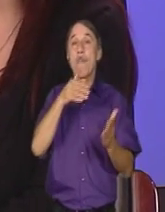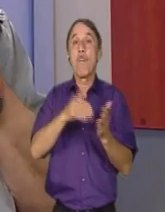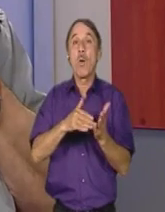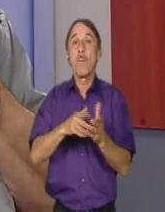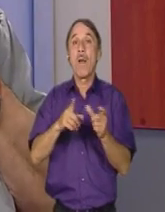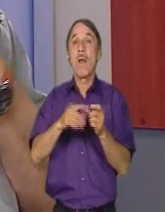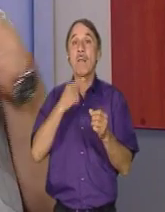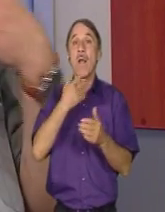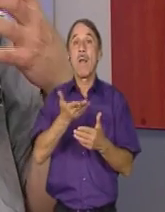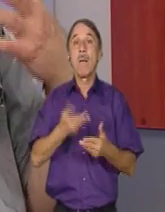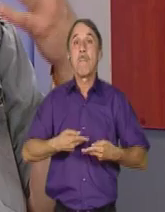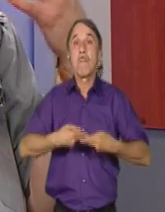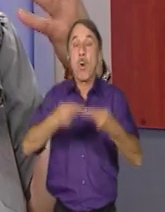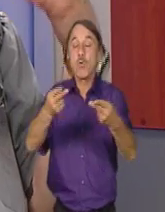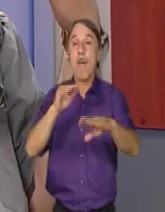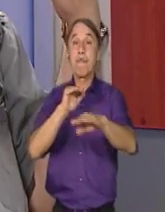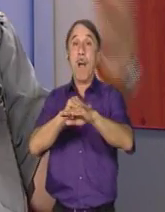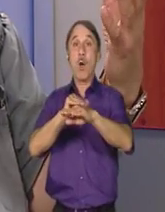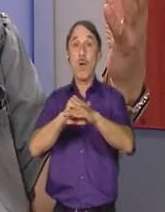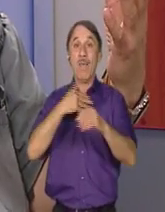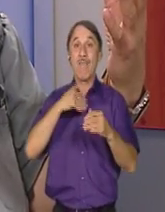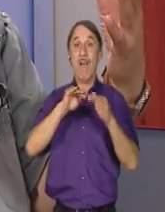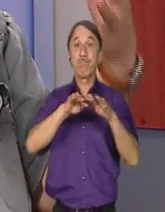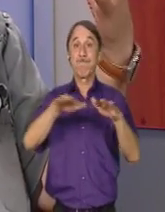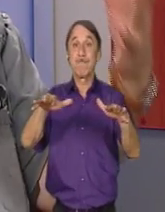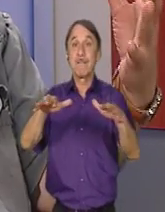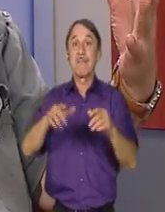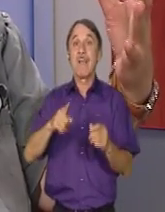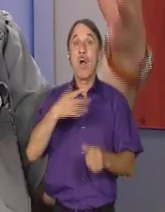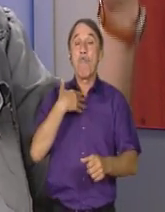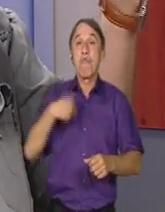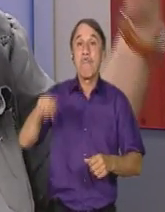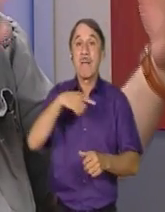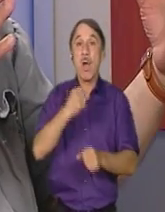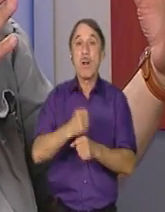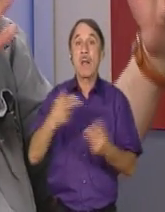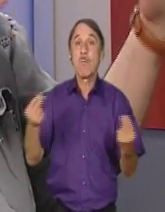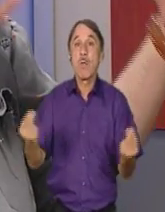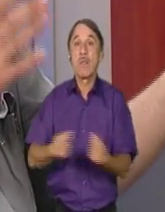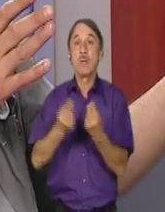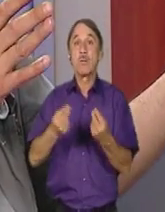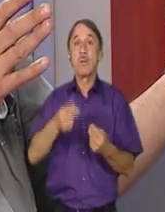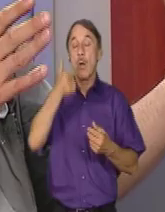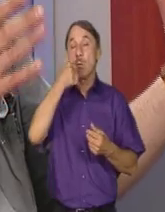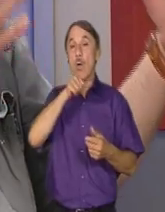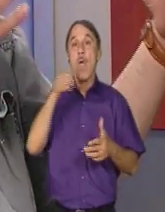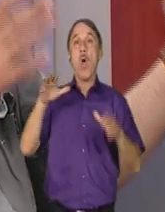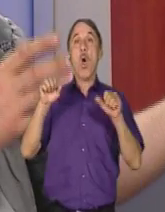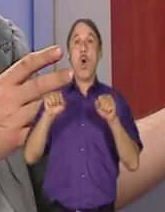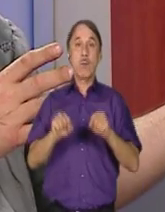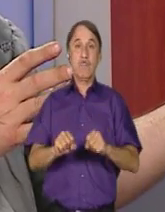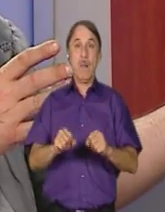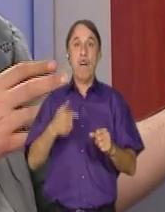je to potreba da se publici pošalje poruka? Mi radimo nešto što